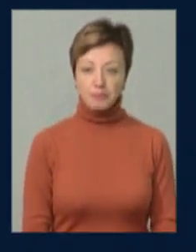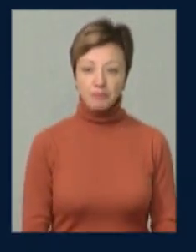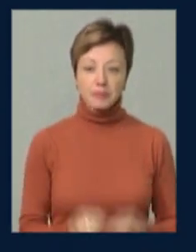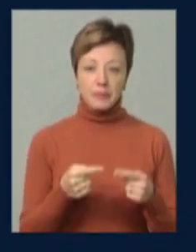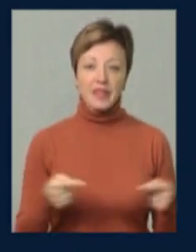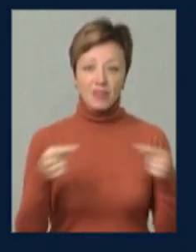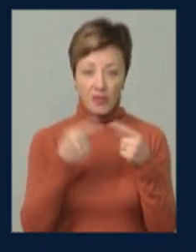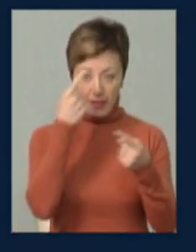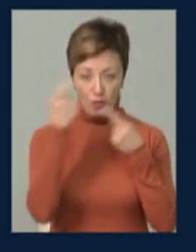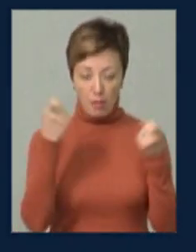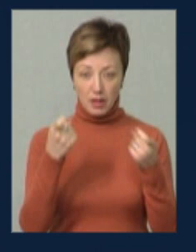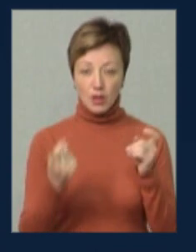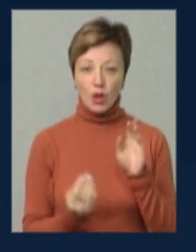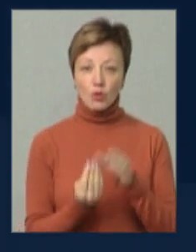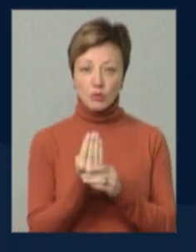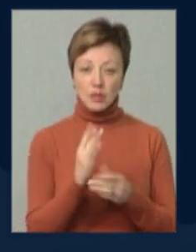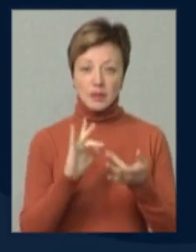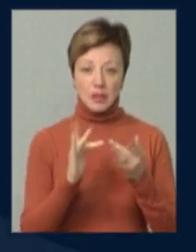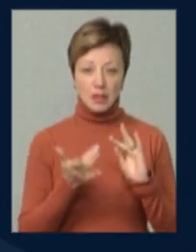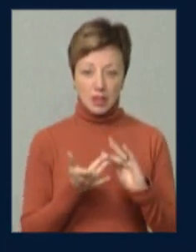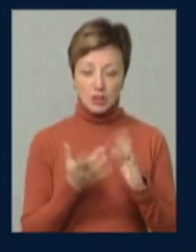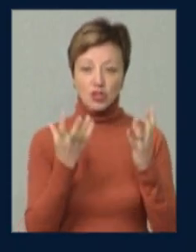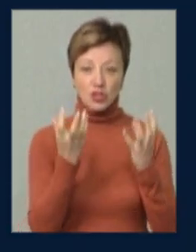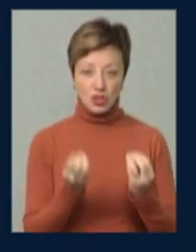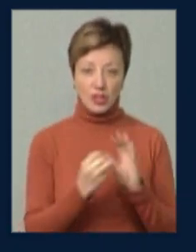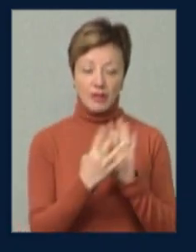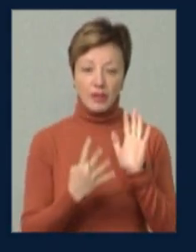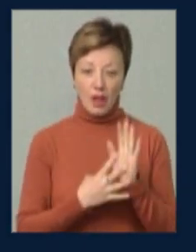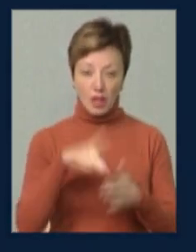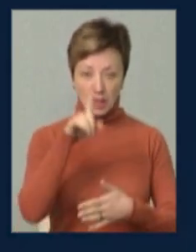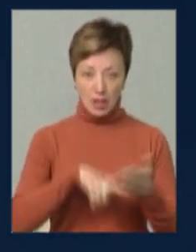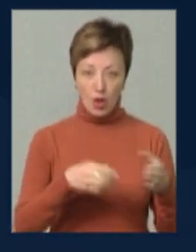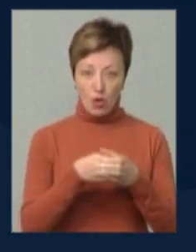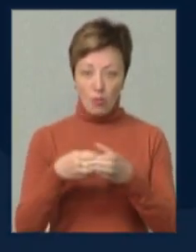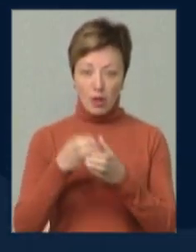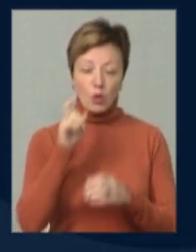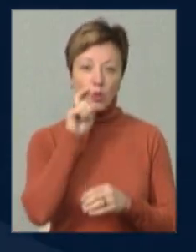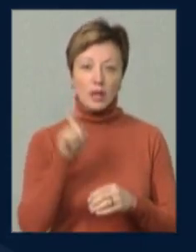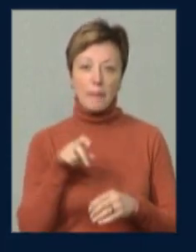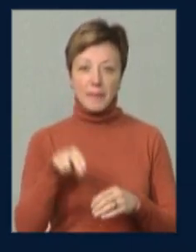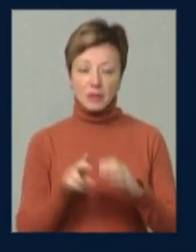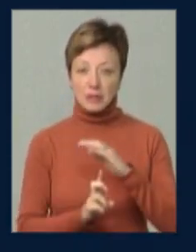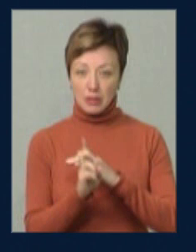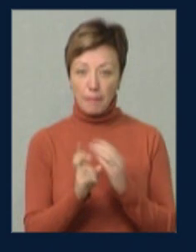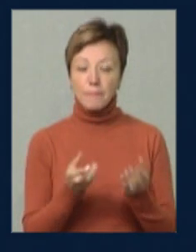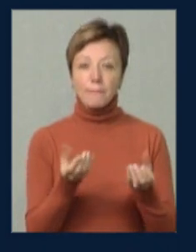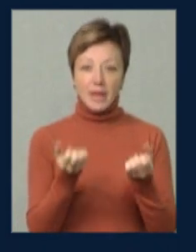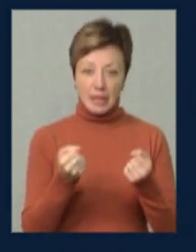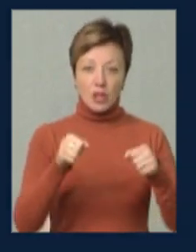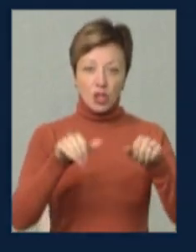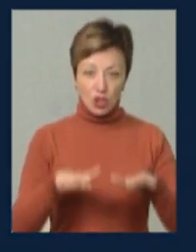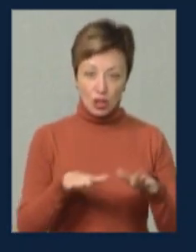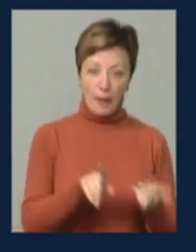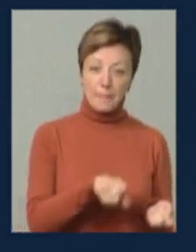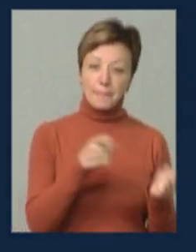Відповідно до інформації, розміщеної у соціальних мережах, ще 19 релігійних громад Української православної церкви прийняли рішення про